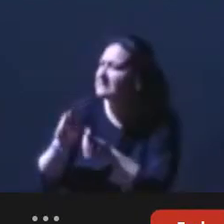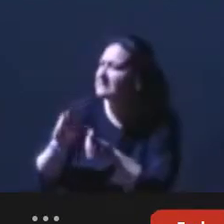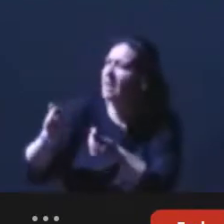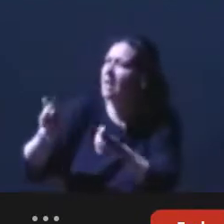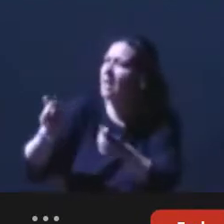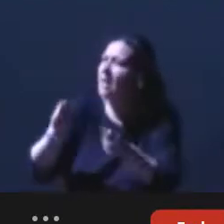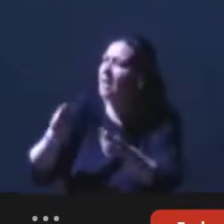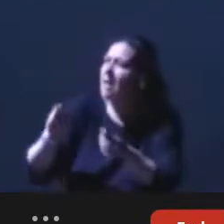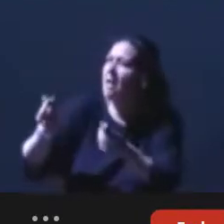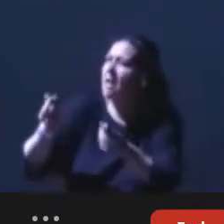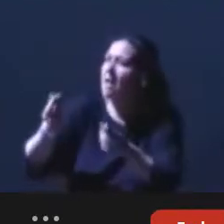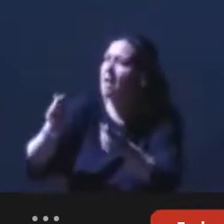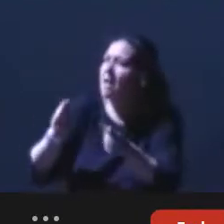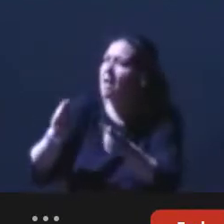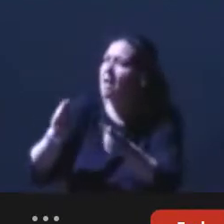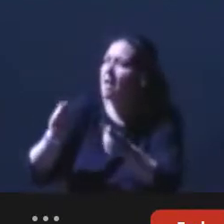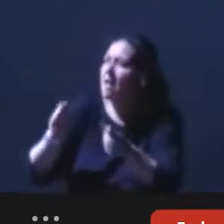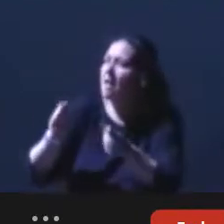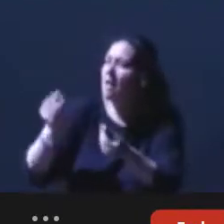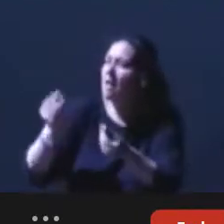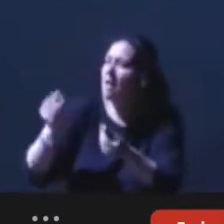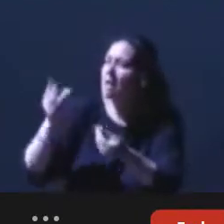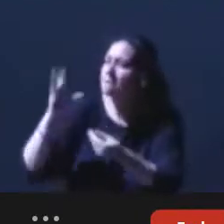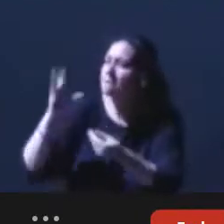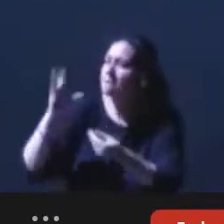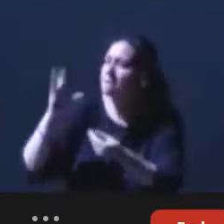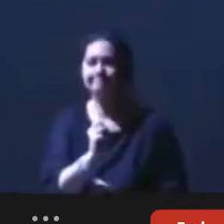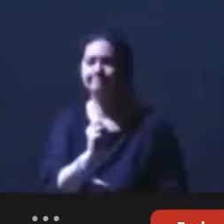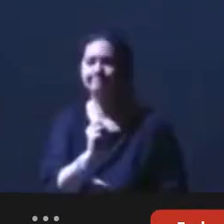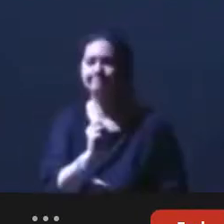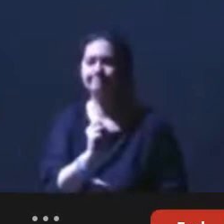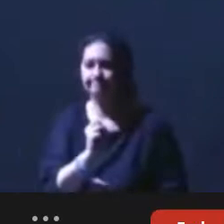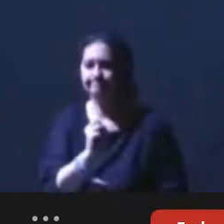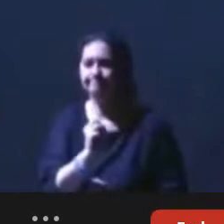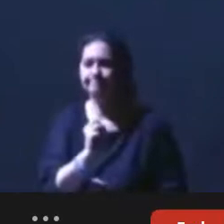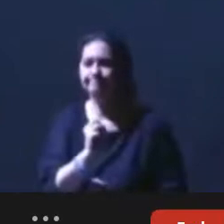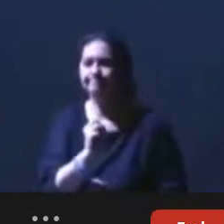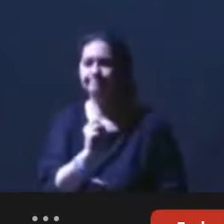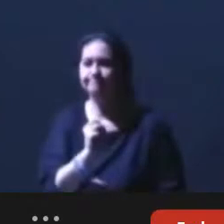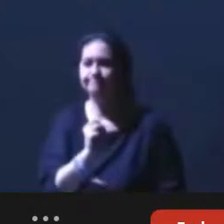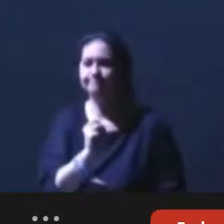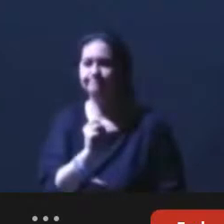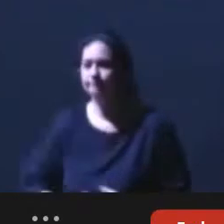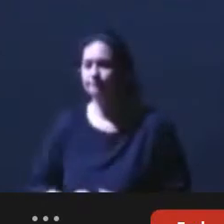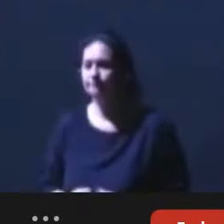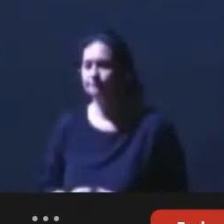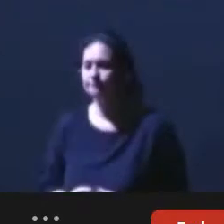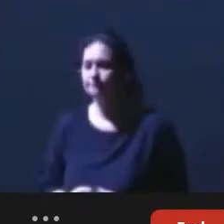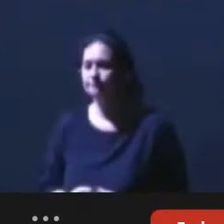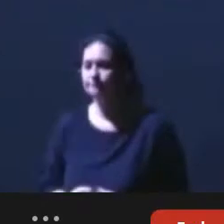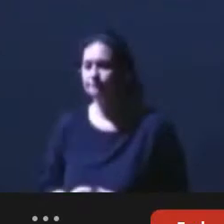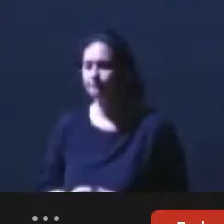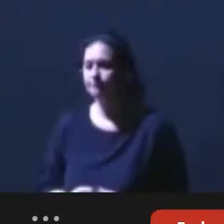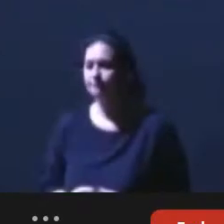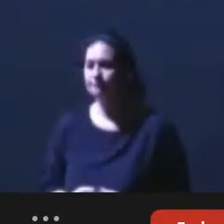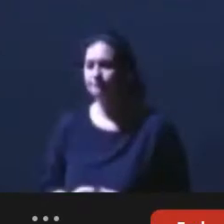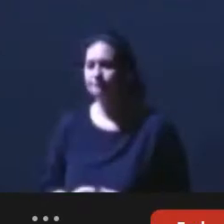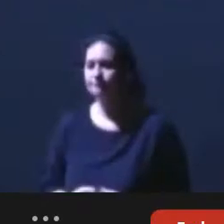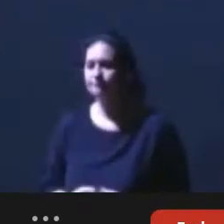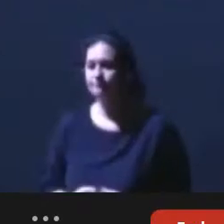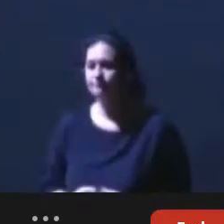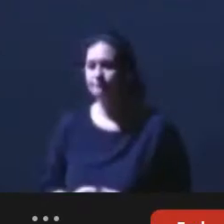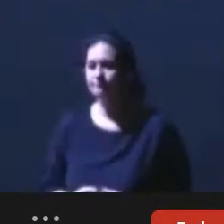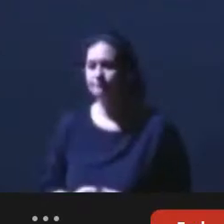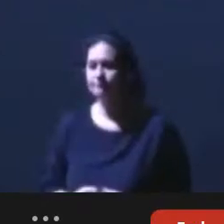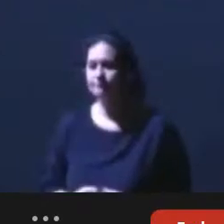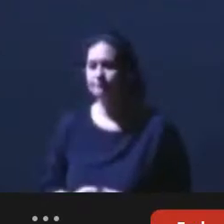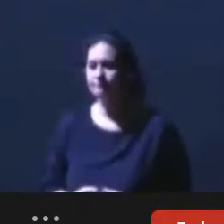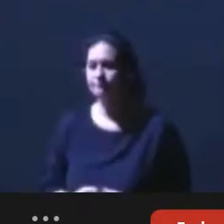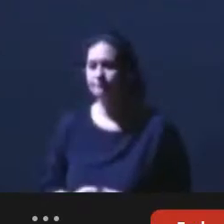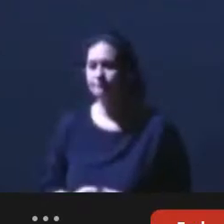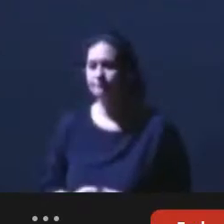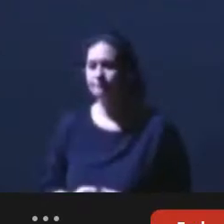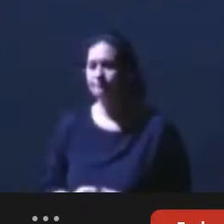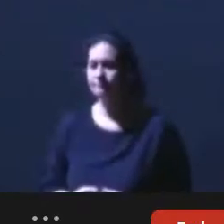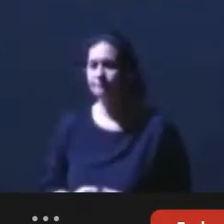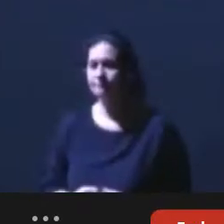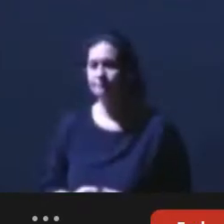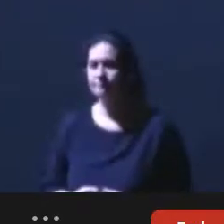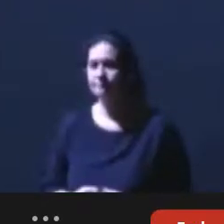Đó là phải làm có mặt ở đây vào thời điểm này. Nhưng mà đôi khi chúng ta hay nói về tương lai. Thì mọi người có hay nói